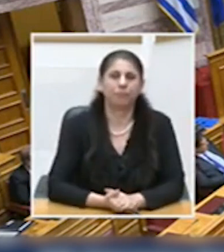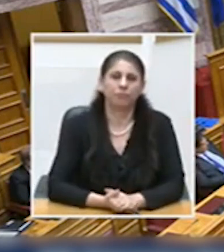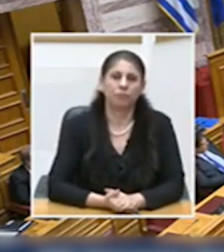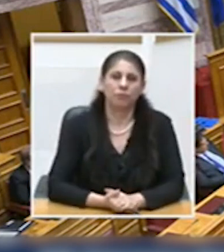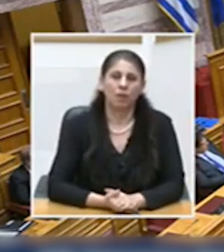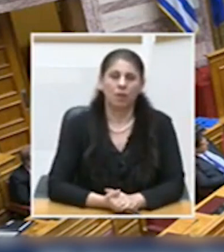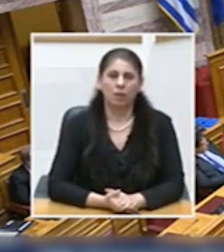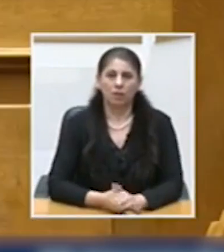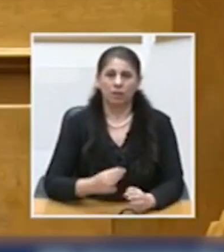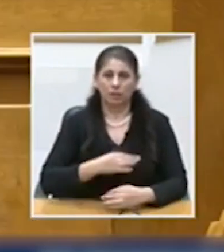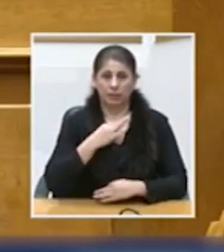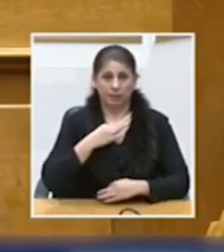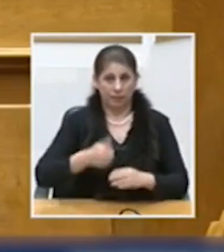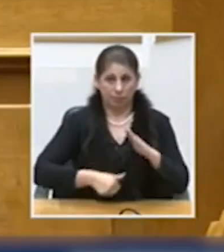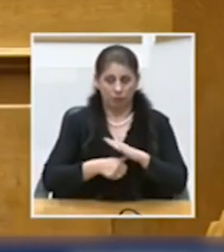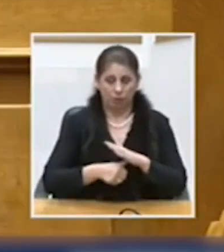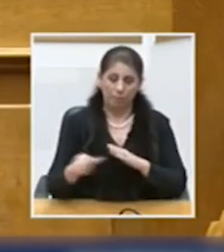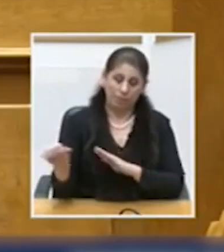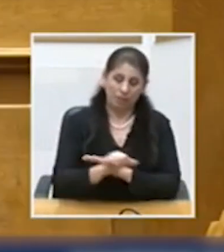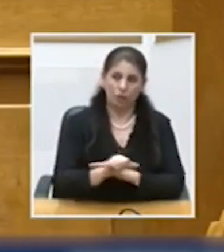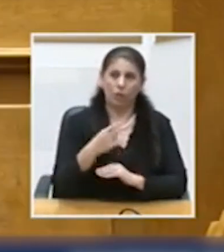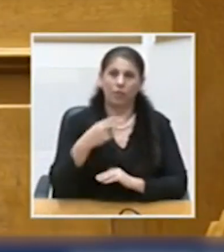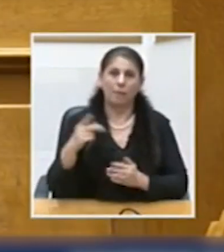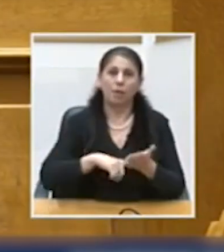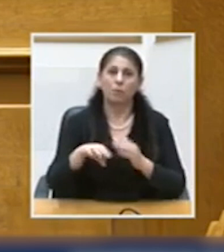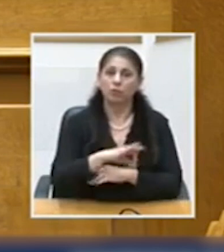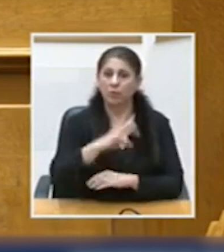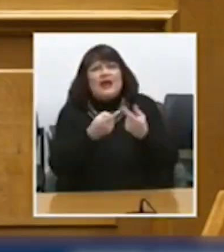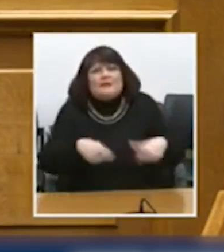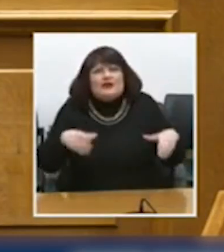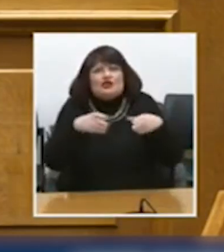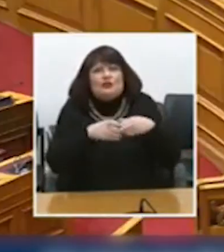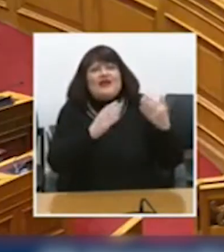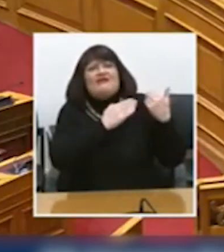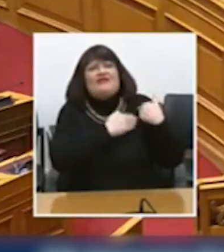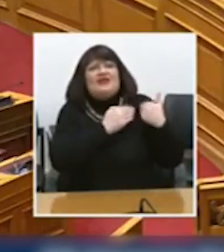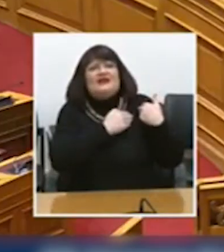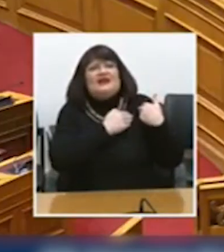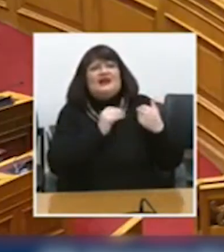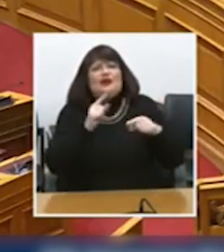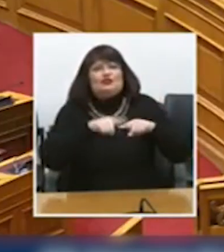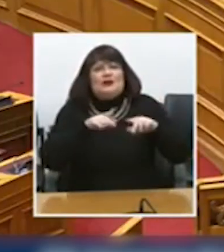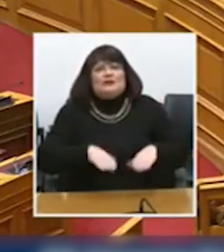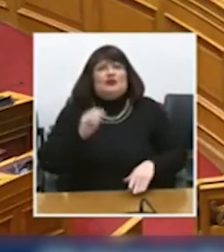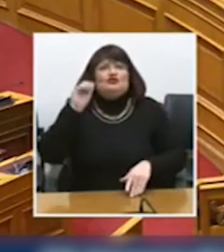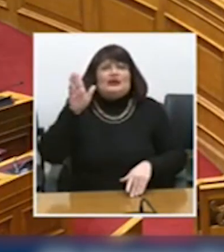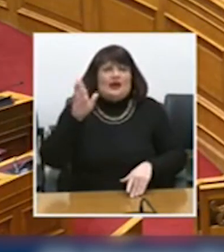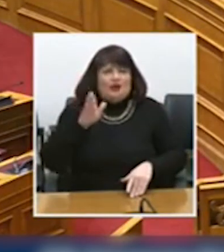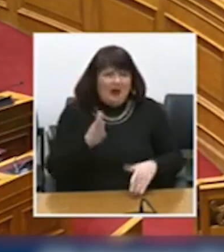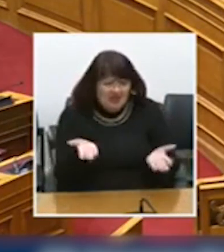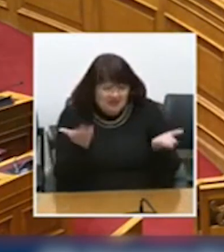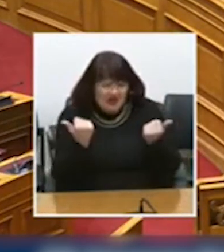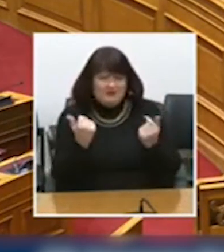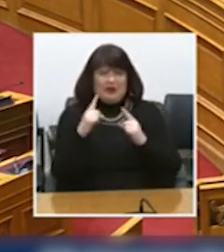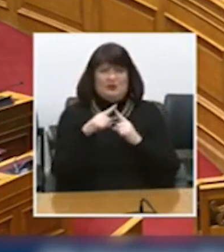στην Ολομέλεια και δήλωσαν ότι θα καταψηφίσουν τις προωθούμενες διατάξεις, αν και κατά τη συζήτηση του σχεδίου νόμου στην αρμόδια Κοινοβουλευτική Επιτροπή ψήφισαν θετικά